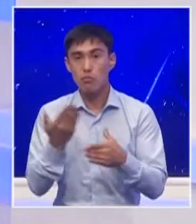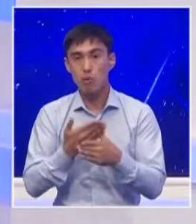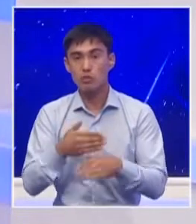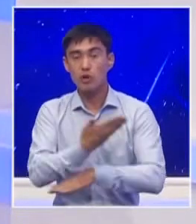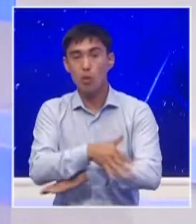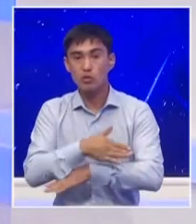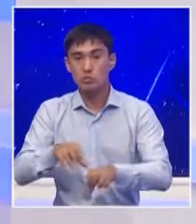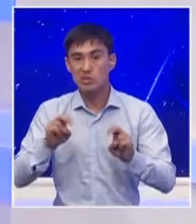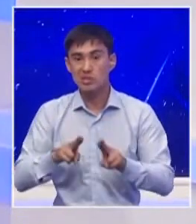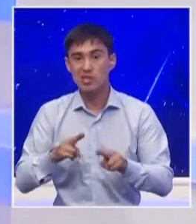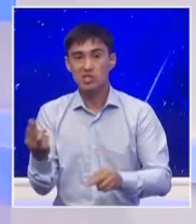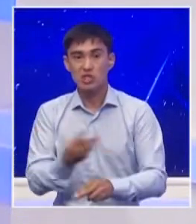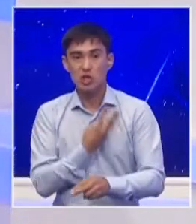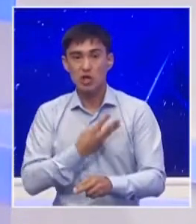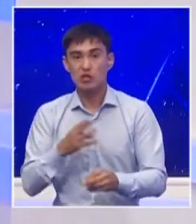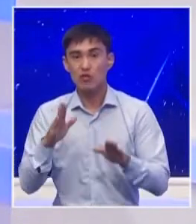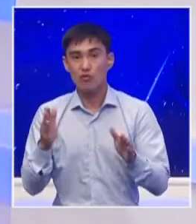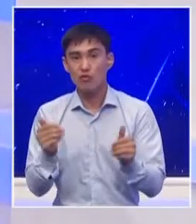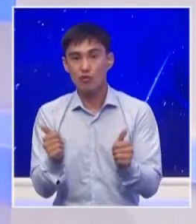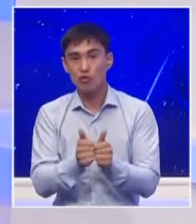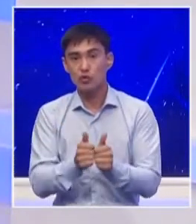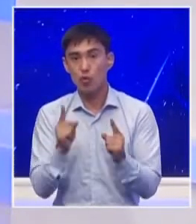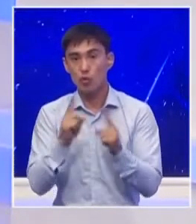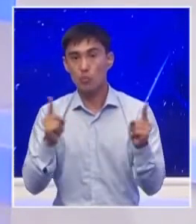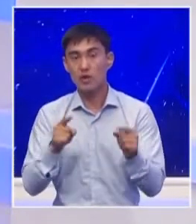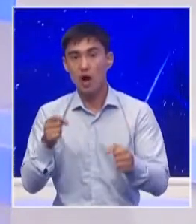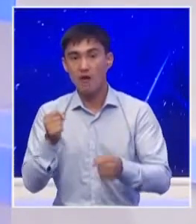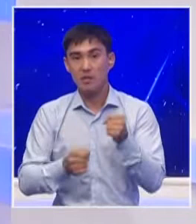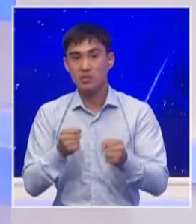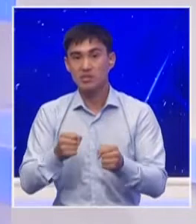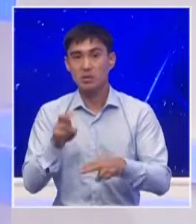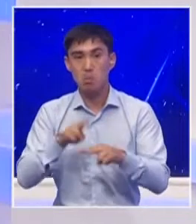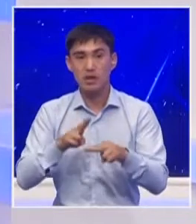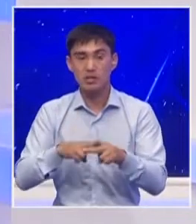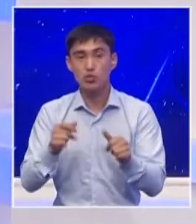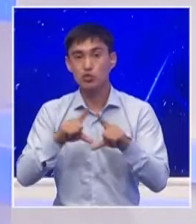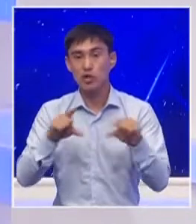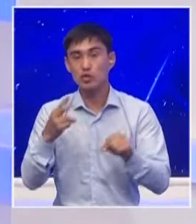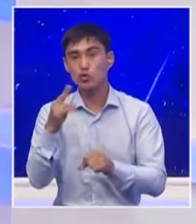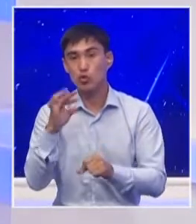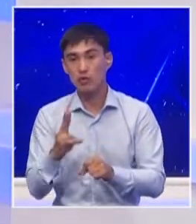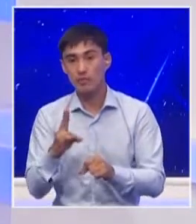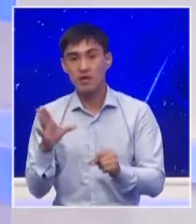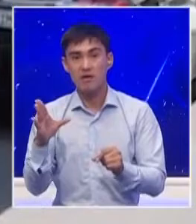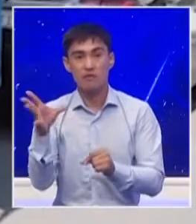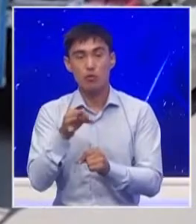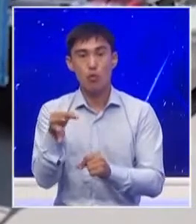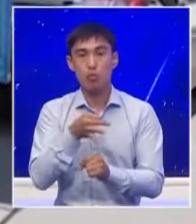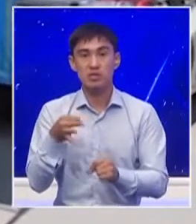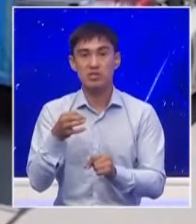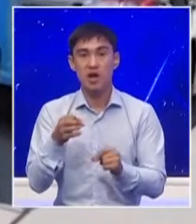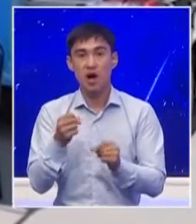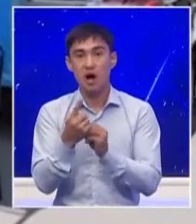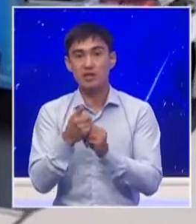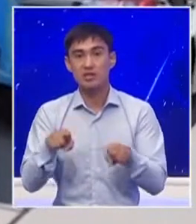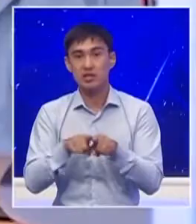специалисты принимали желающих возле крупных автомастерских отделов полиции и у зданий сонов всего по области действует 11